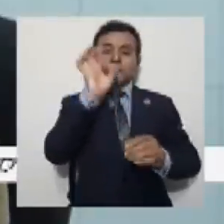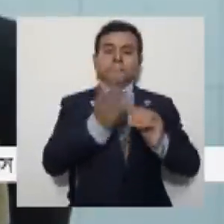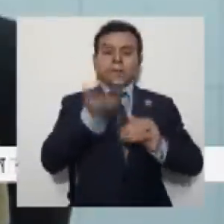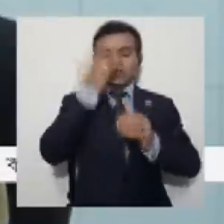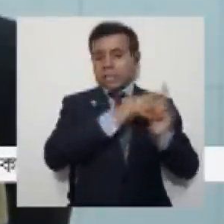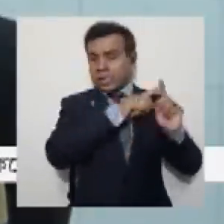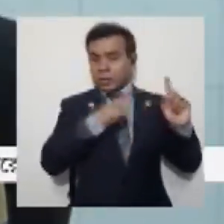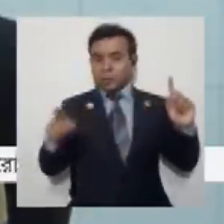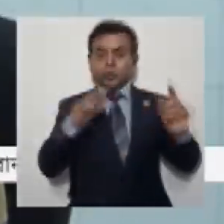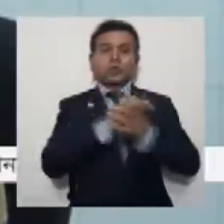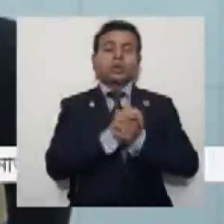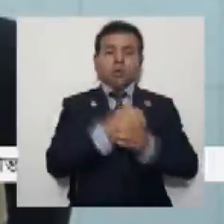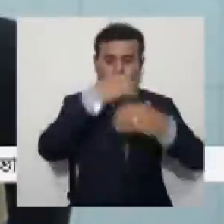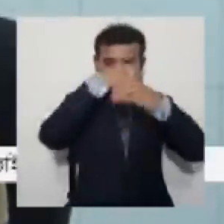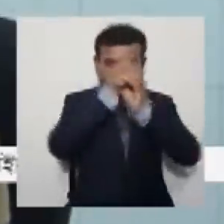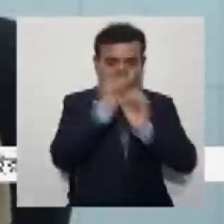36,090টি।